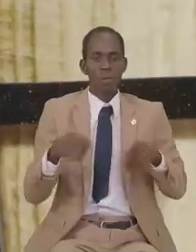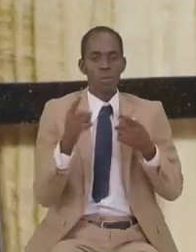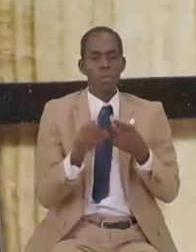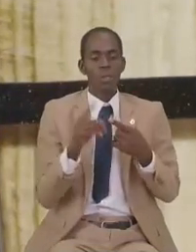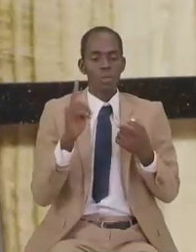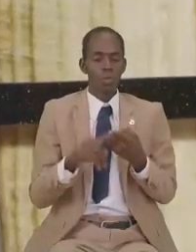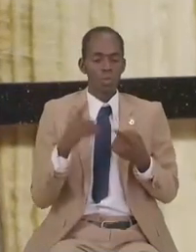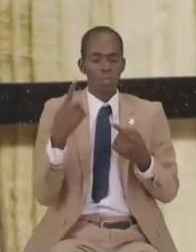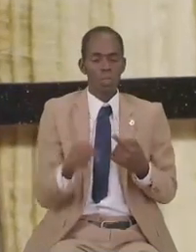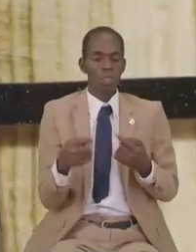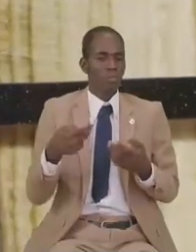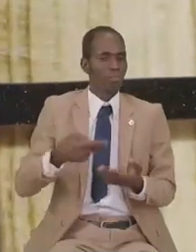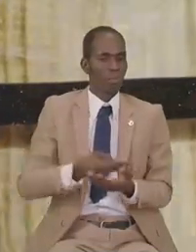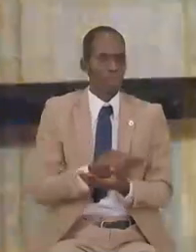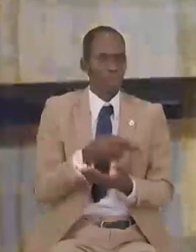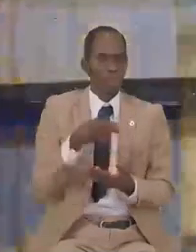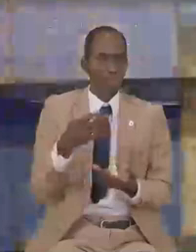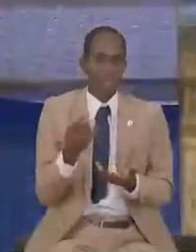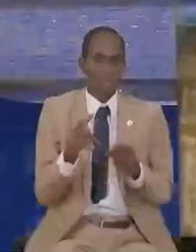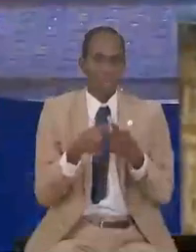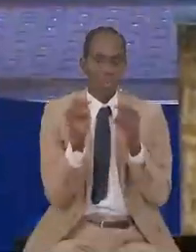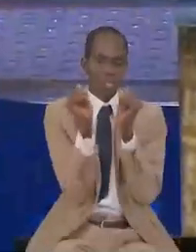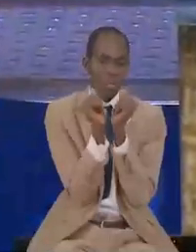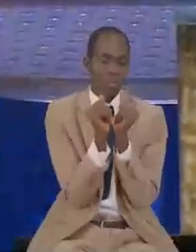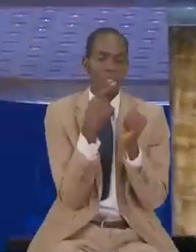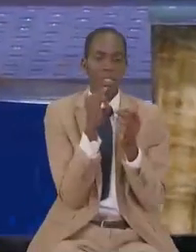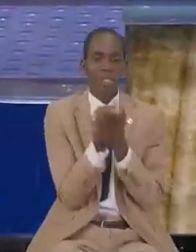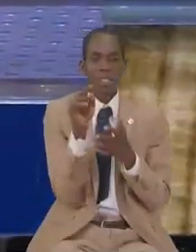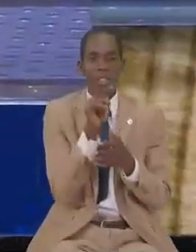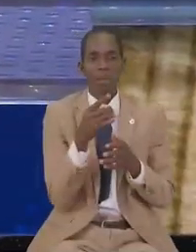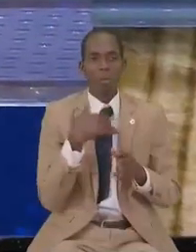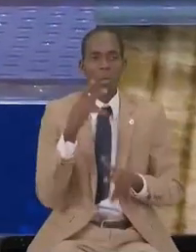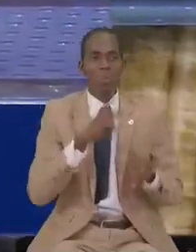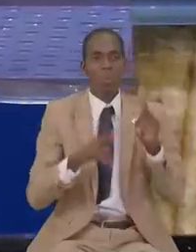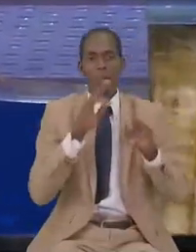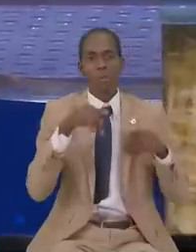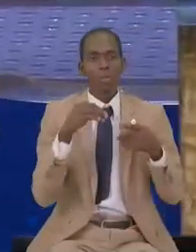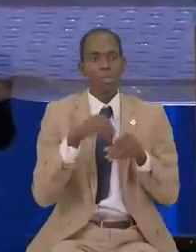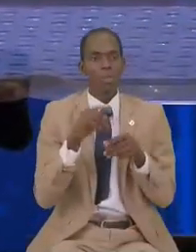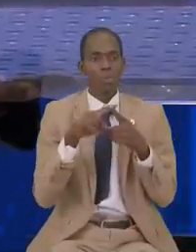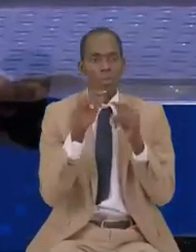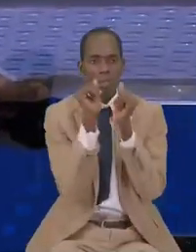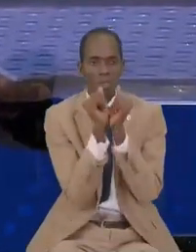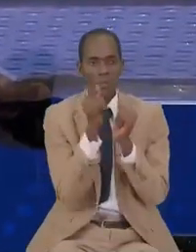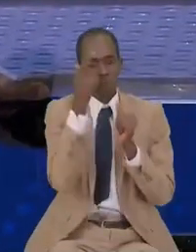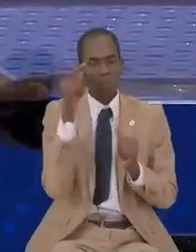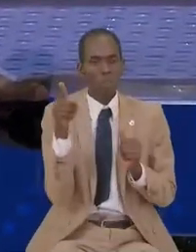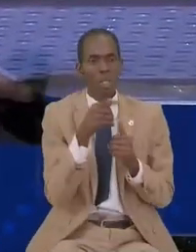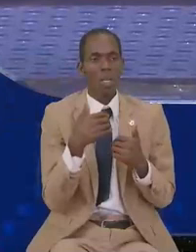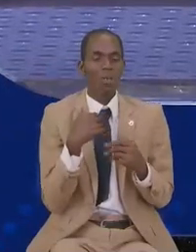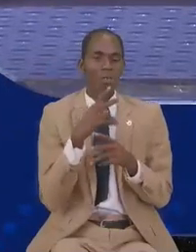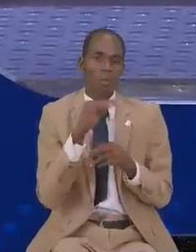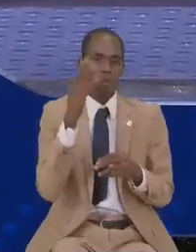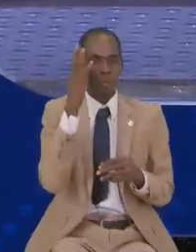captivité. Je sais pourquoi mon peuple sera soudain emmené captif. Sa noblesse mourra de faim.